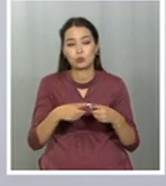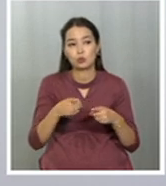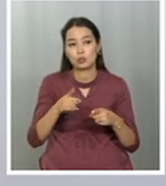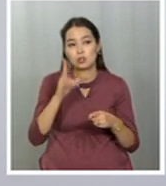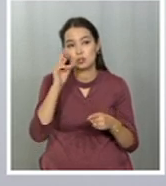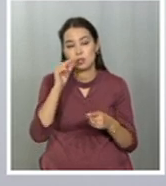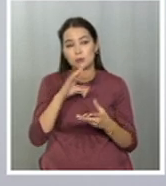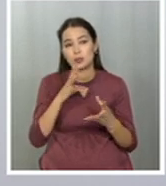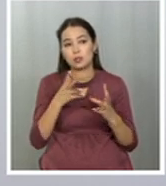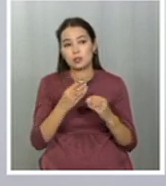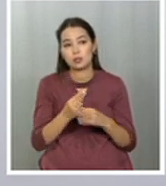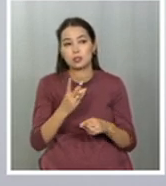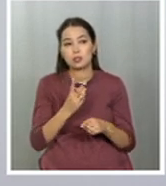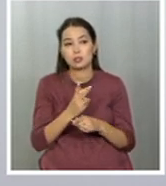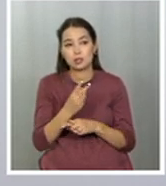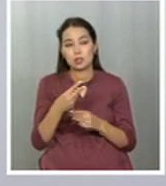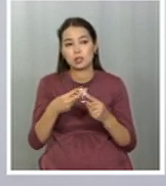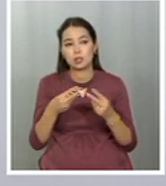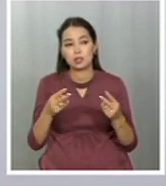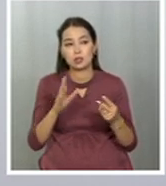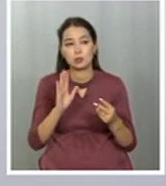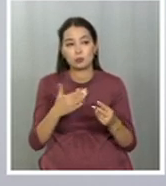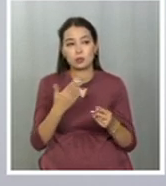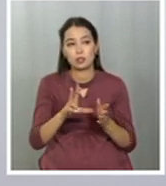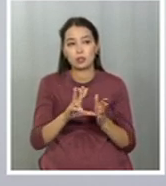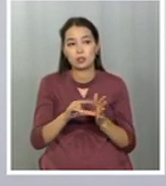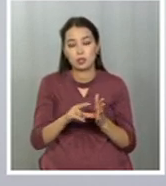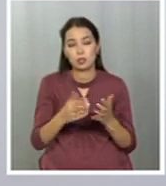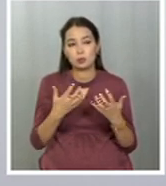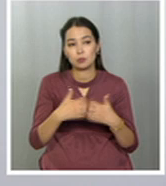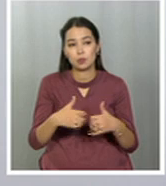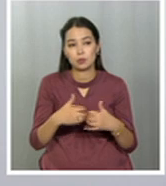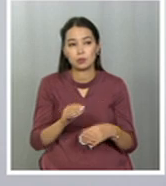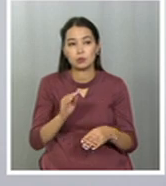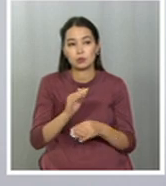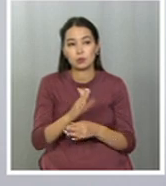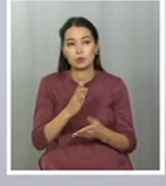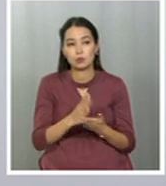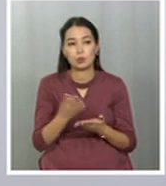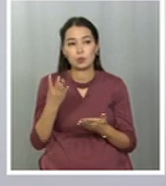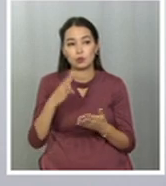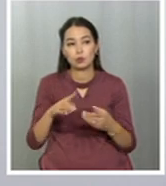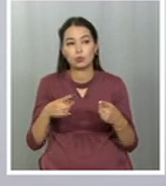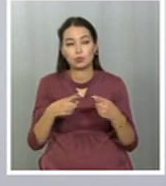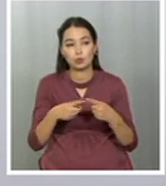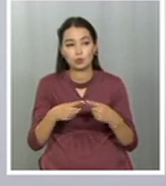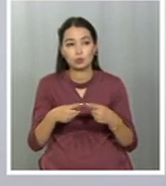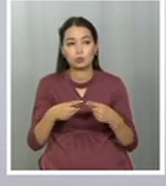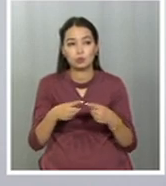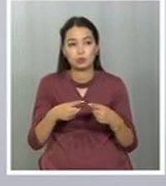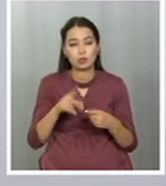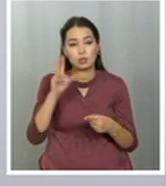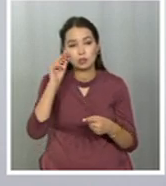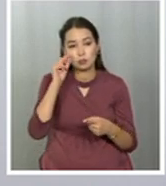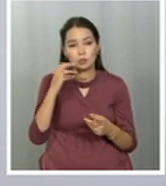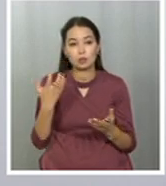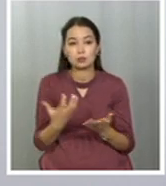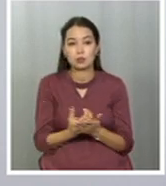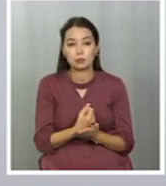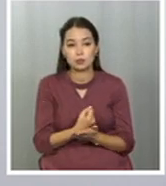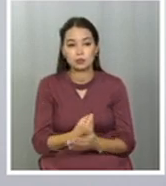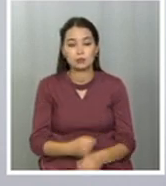тең шекті геометриялық прогрессияны құрайды. 4 бұрыштың бұрыштарының шамаларын табыңыз